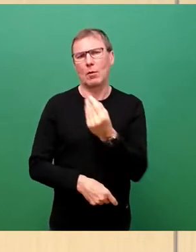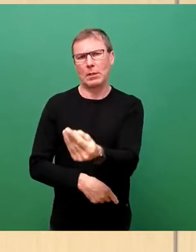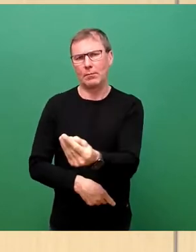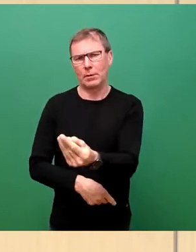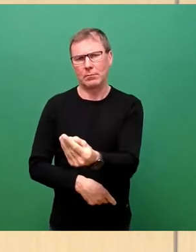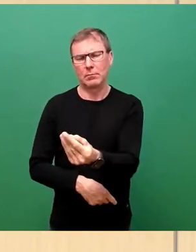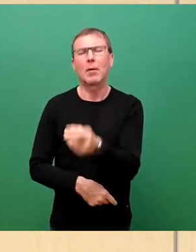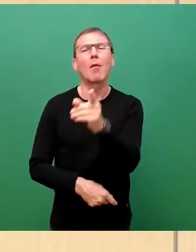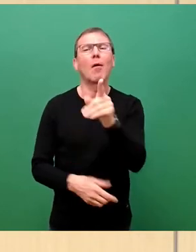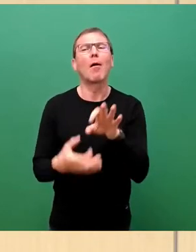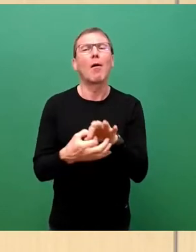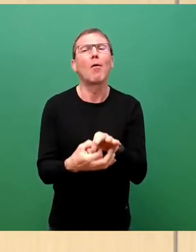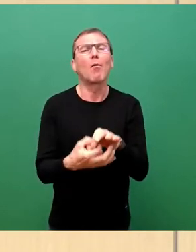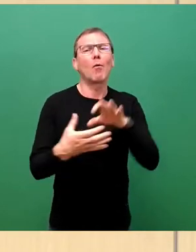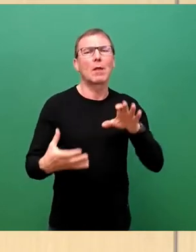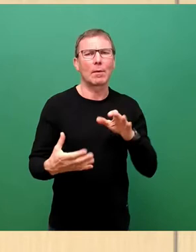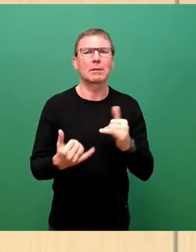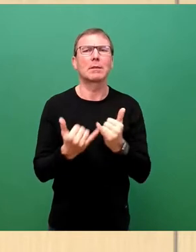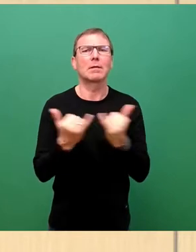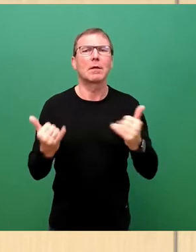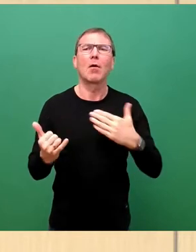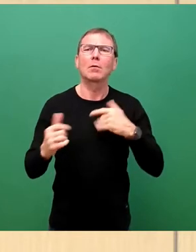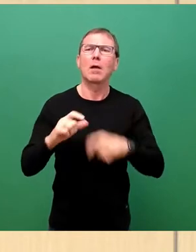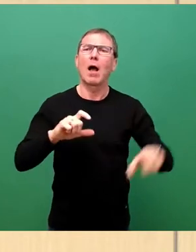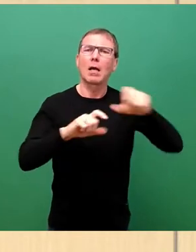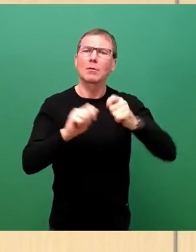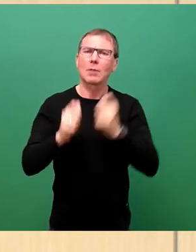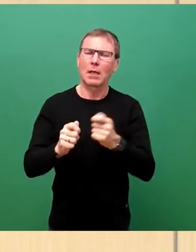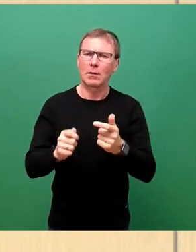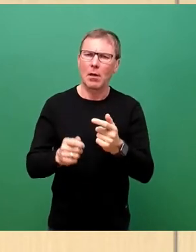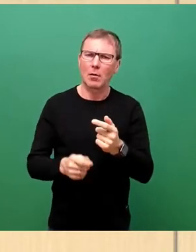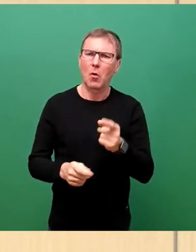davon, wie die Behandlung unserer Ergänzungsanträge ausfällt.